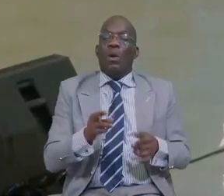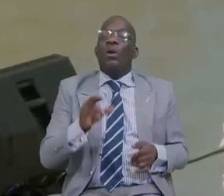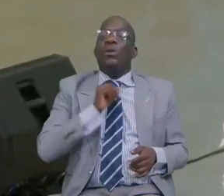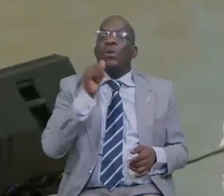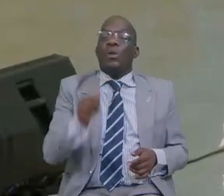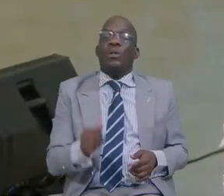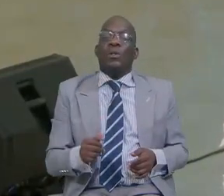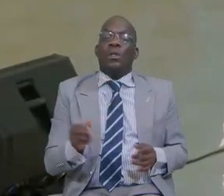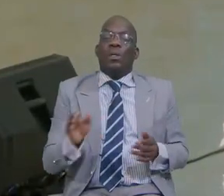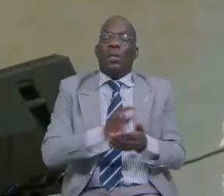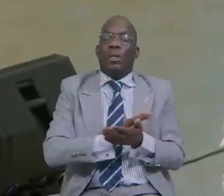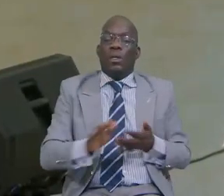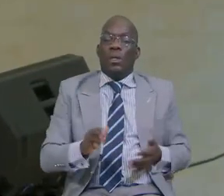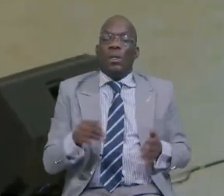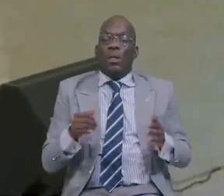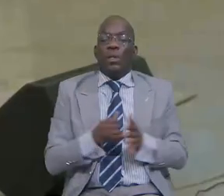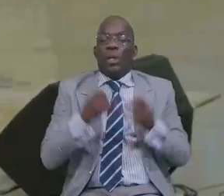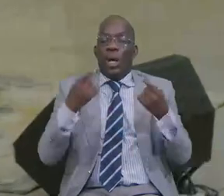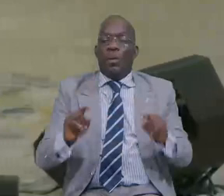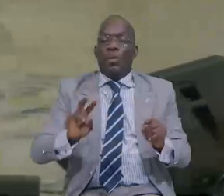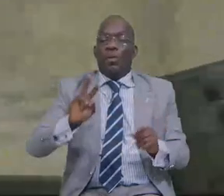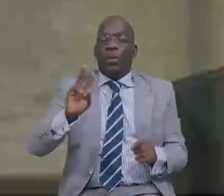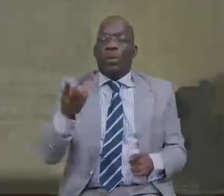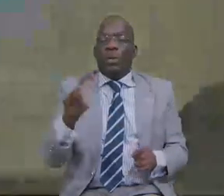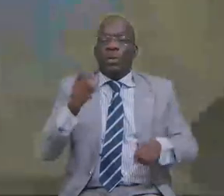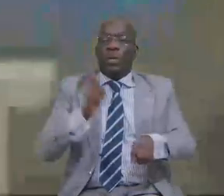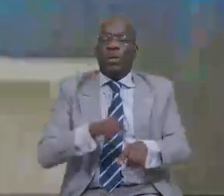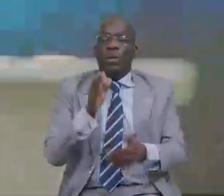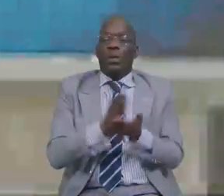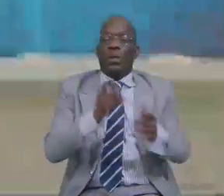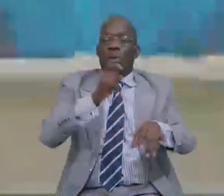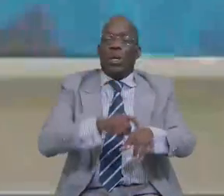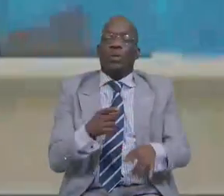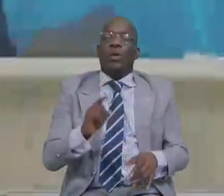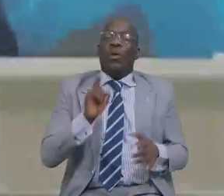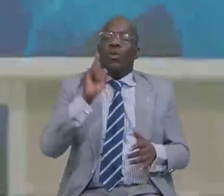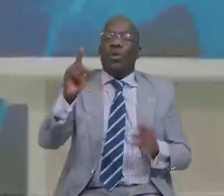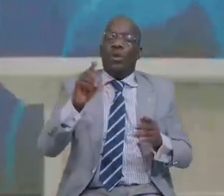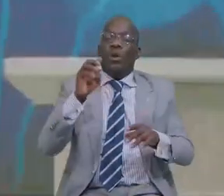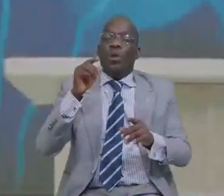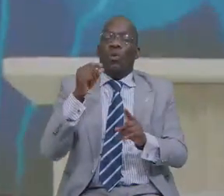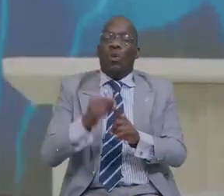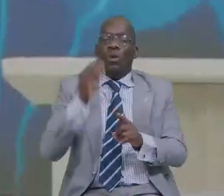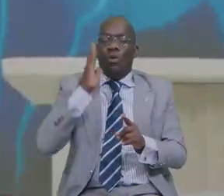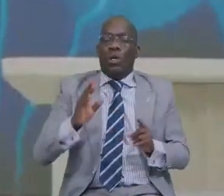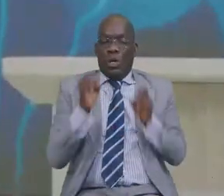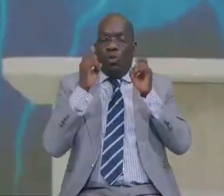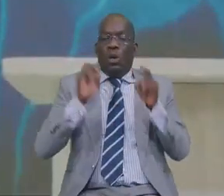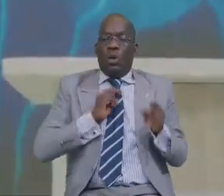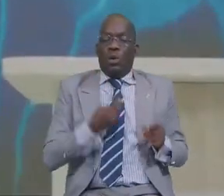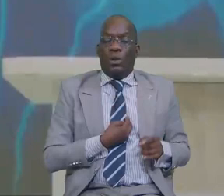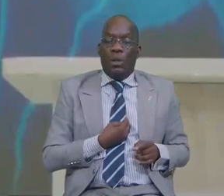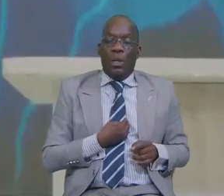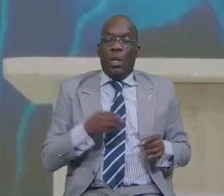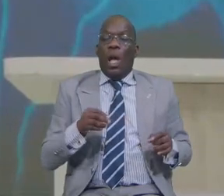C'est arrivé la deuxième fois. Parfois, vous savez, un message peut nous réveiller et nous retournons dormir. Un autre